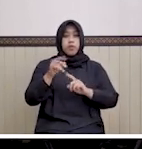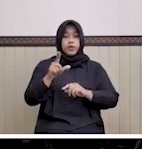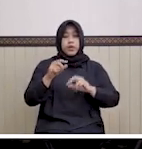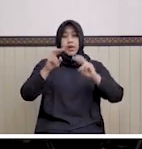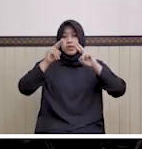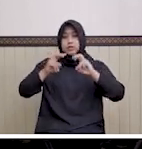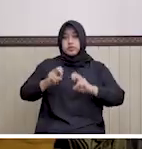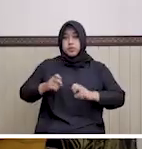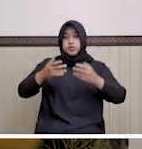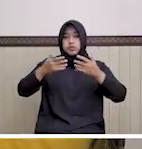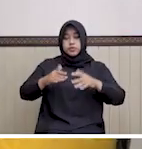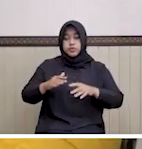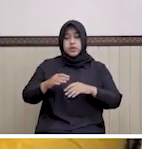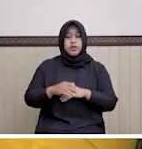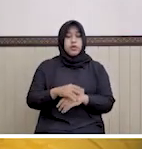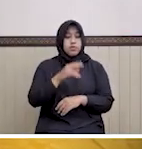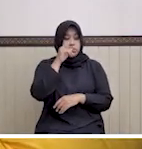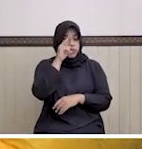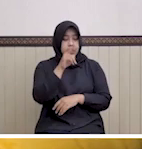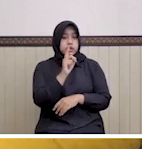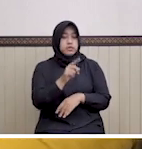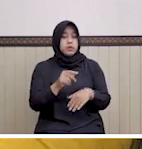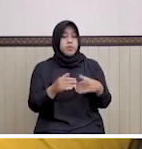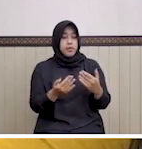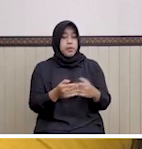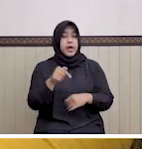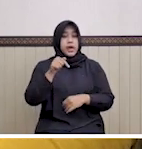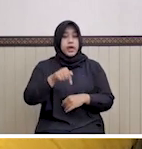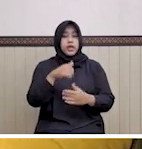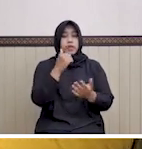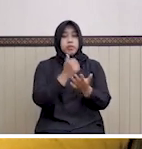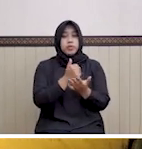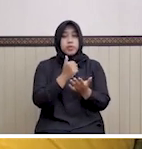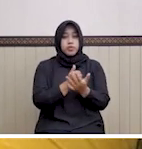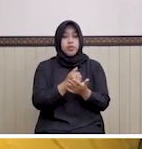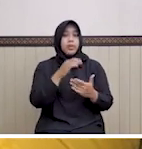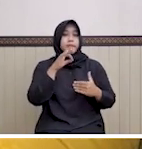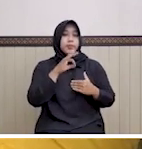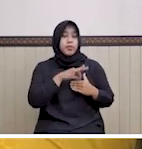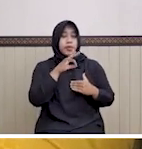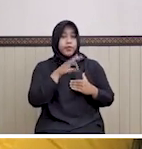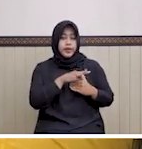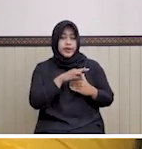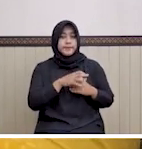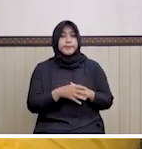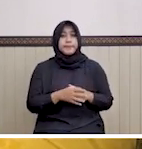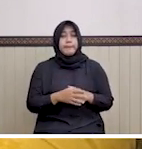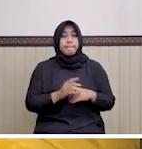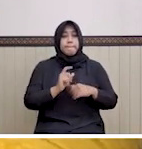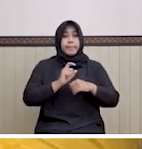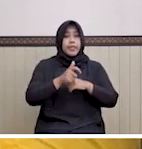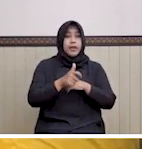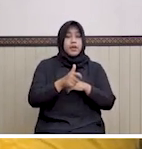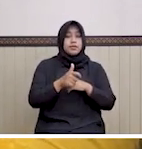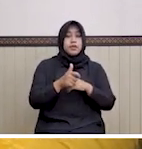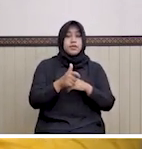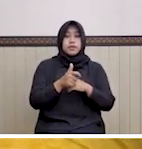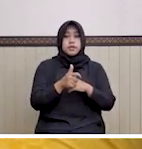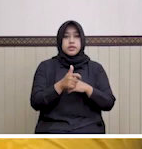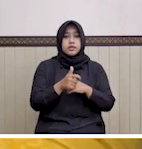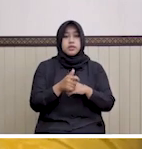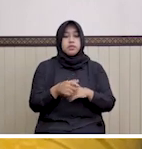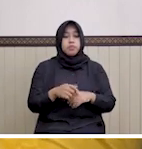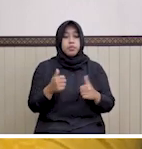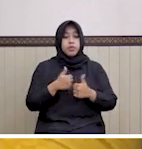assesment terlihat karena ini nanti akan sangat berguna didalam proses pembuktian hukum juga